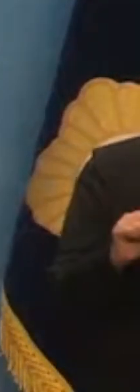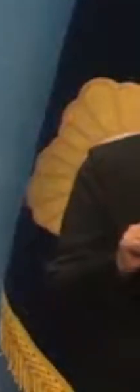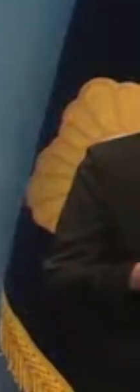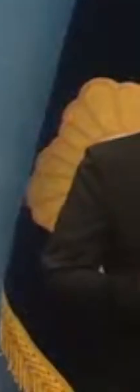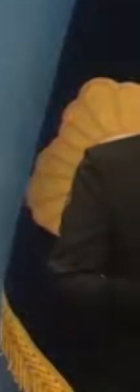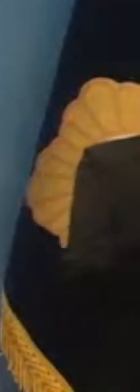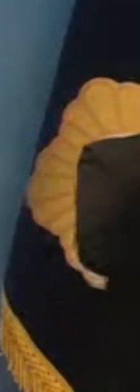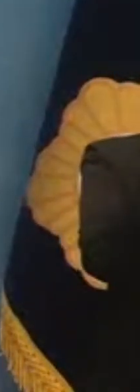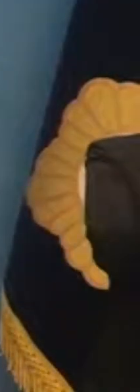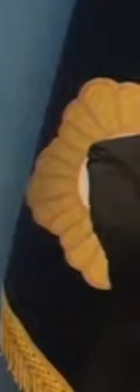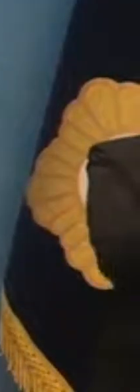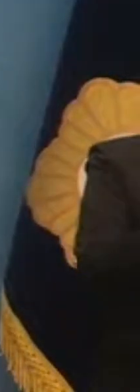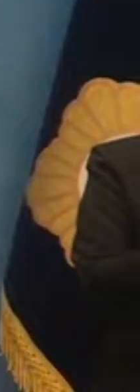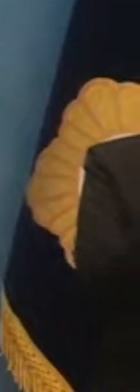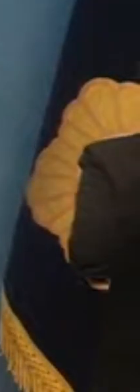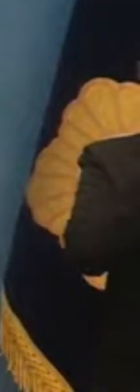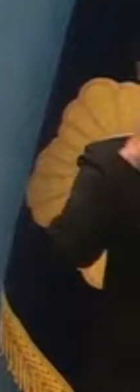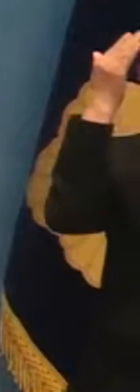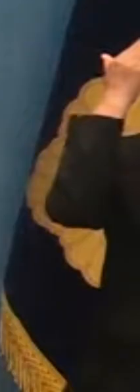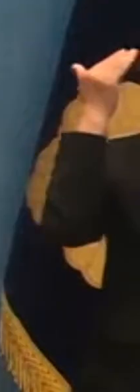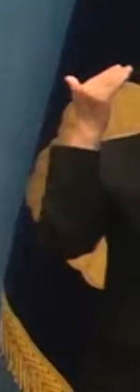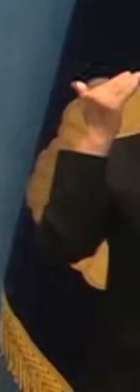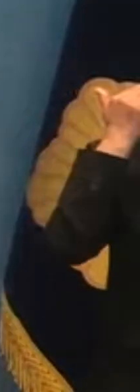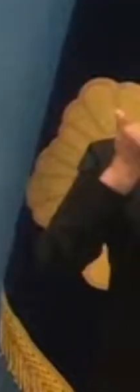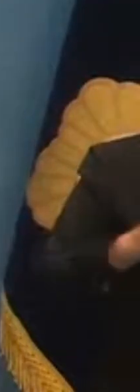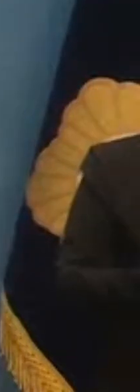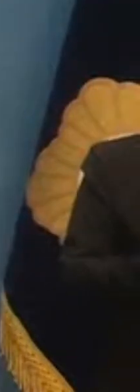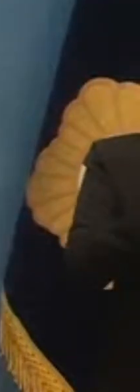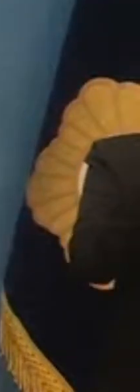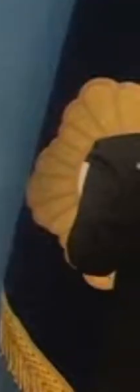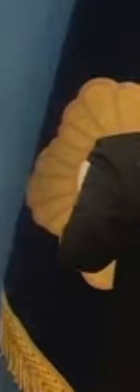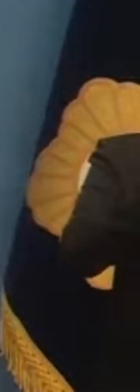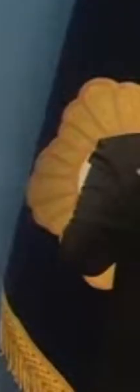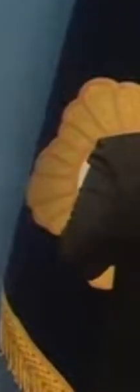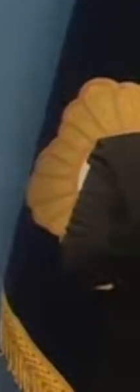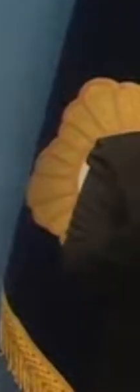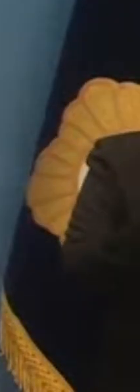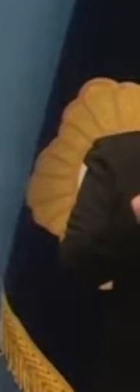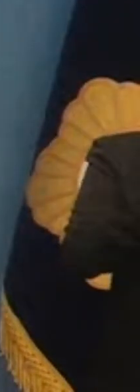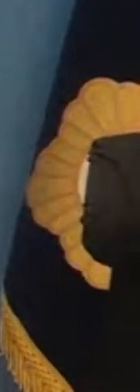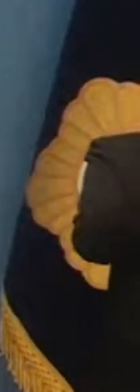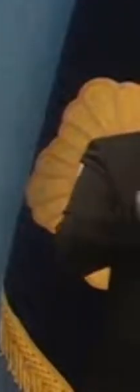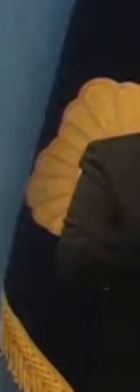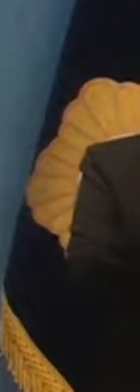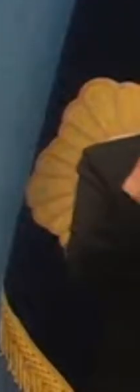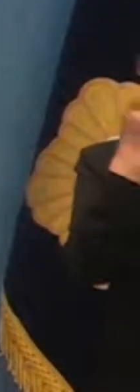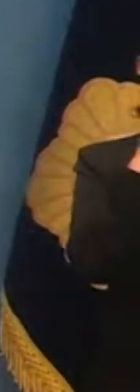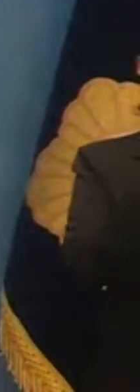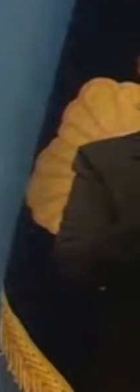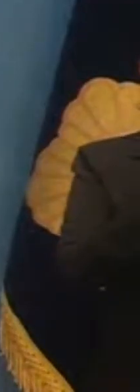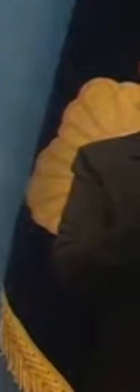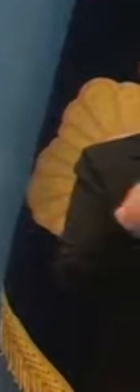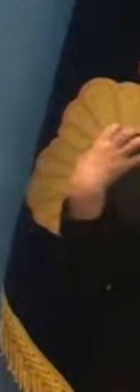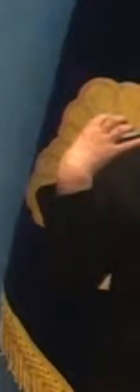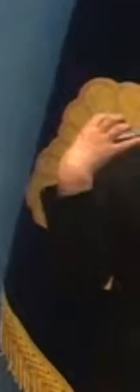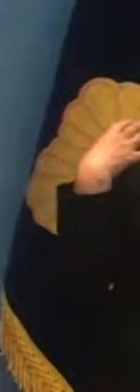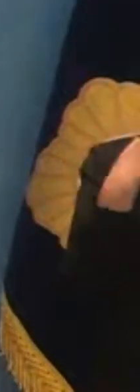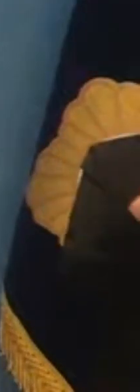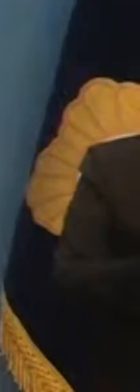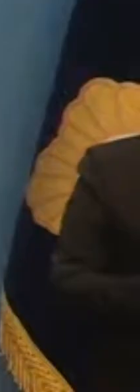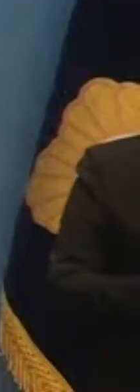안녕하십니까. 더불어민주당 진짜 대한민국 중앙선거대책위원회 가짜뉴스 대응단장 김현입니다.